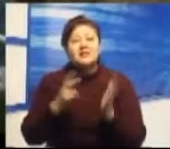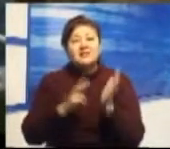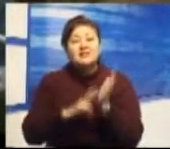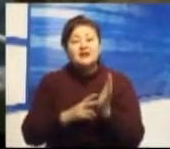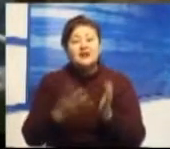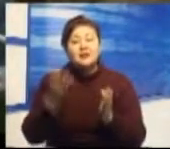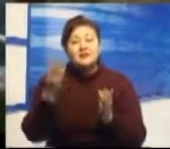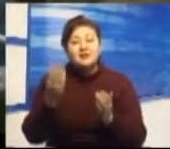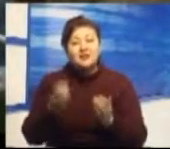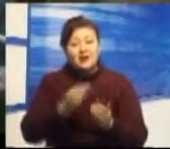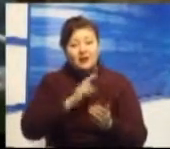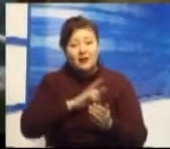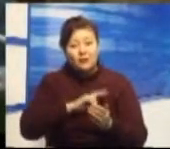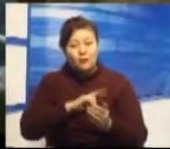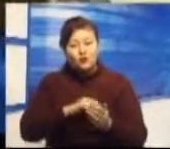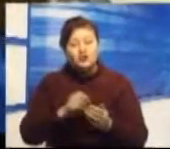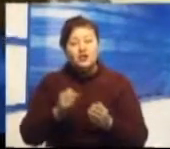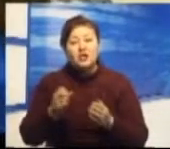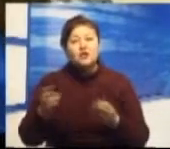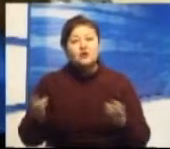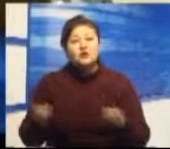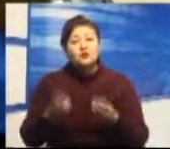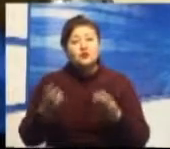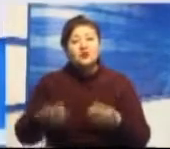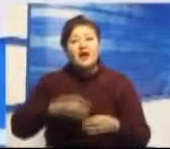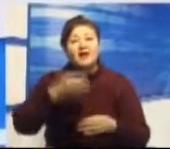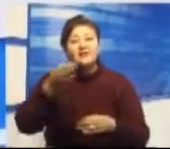7 жұмыс күн ішінде беруге қажет.